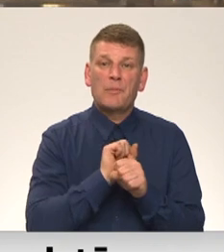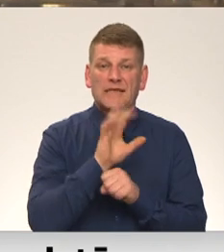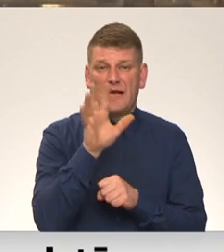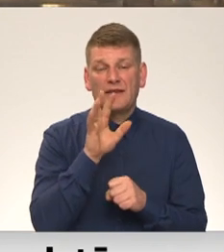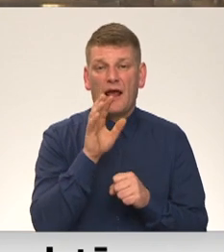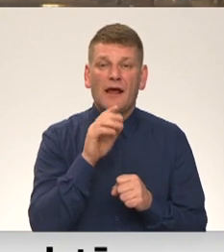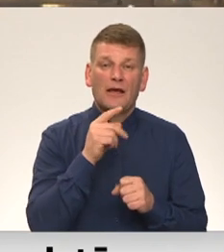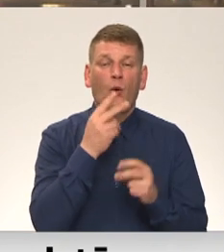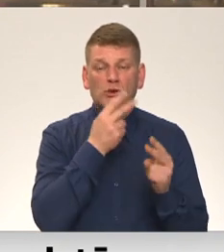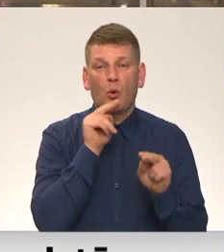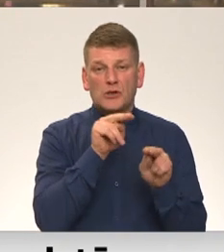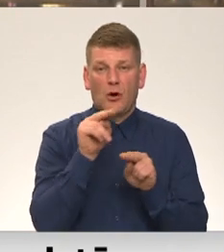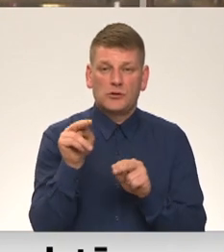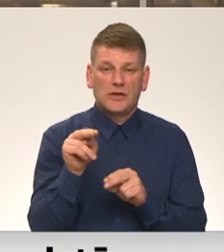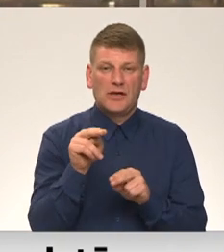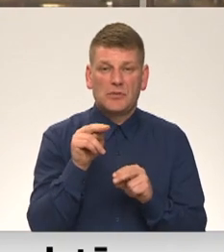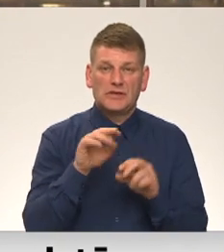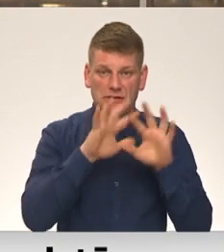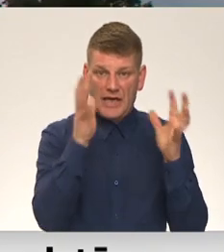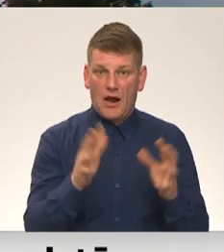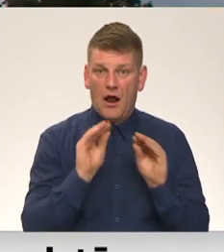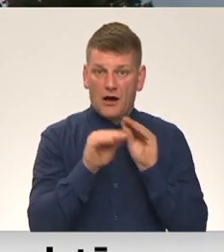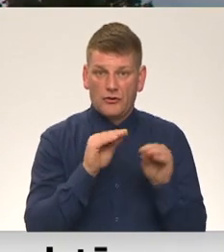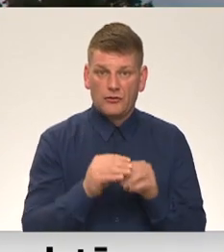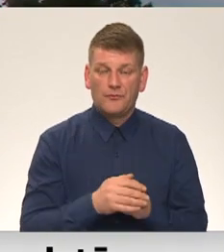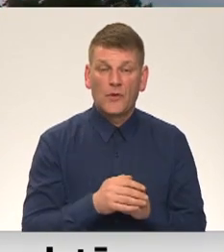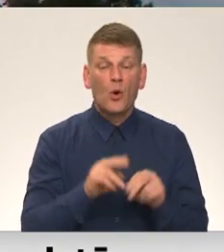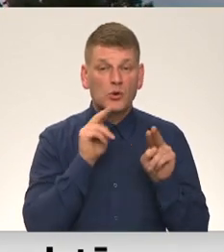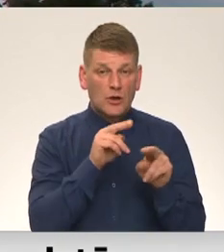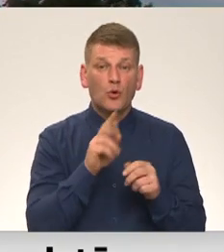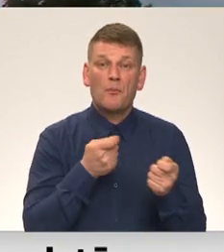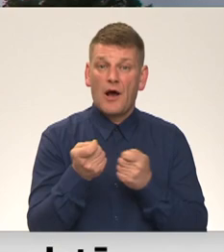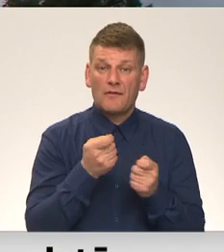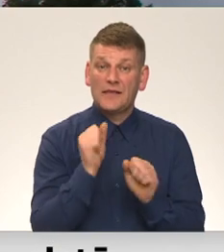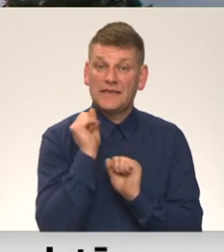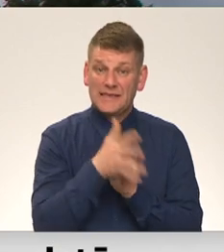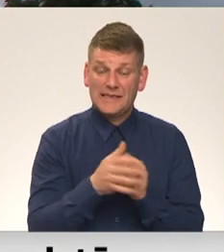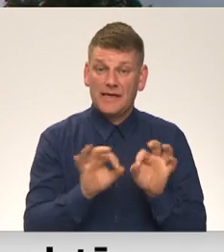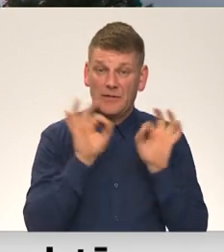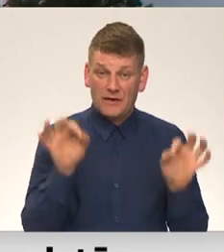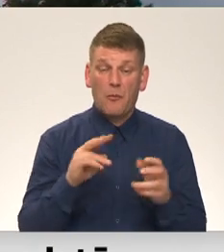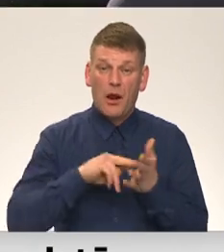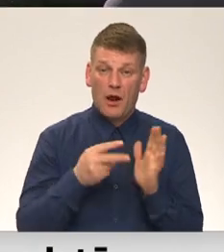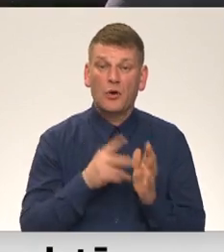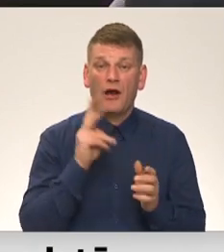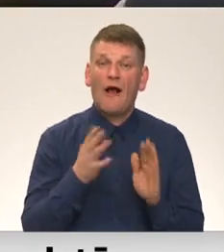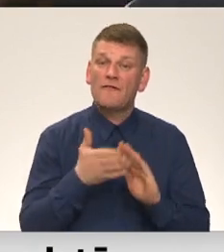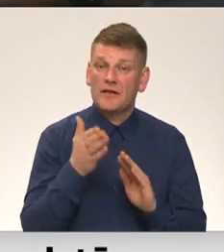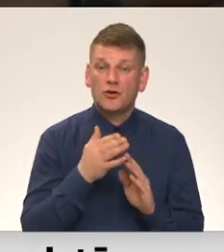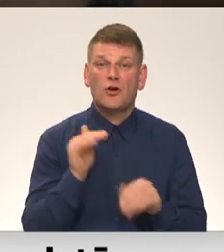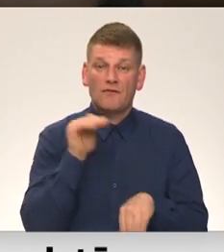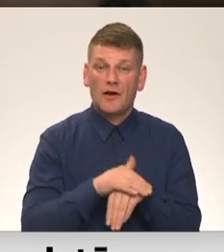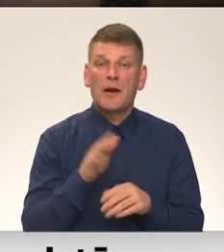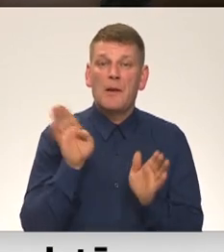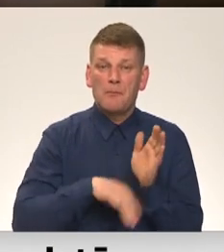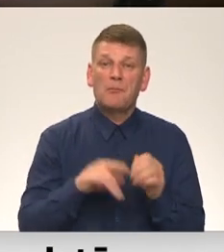sniegtajām iespējām plašāk stāst Kārlis Miksons. Uzraudzības un pārvaldības sistēmas ieviešana plānota kā veicinošs faktors